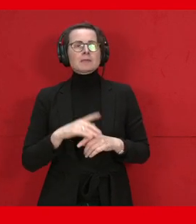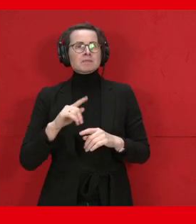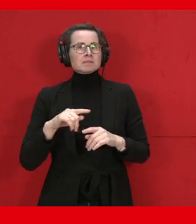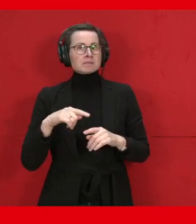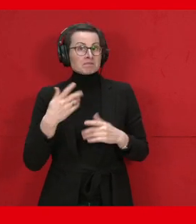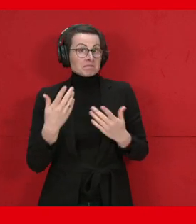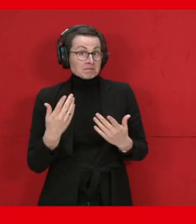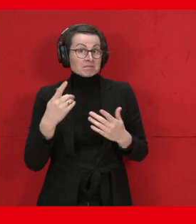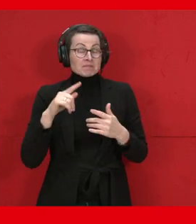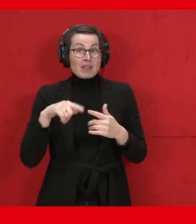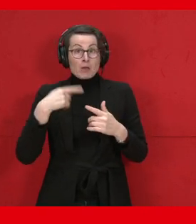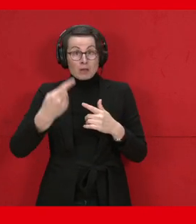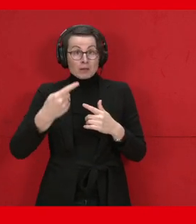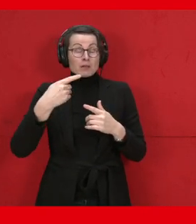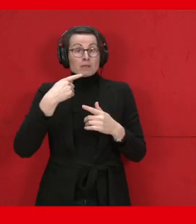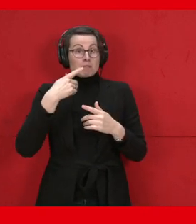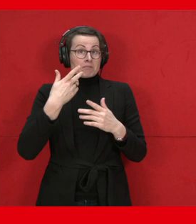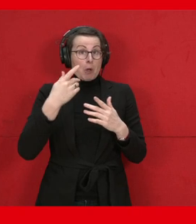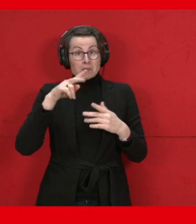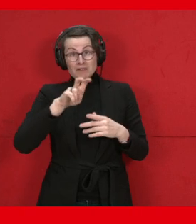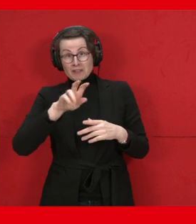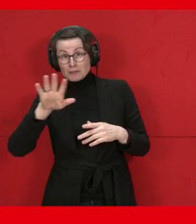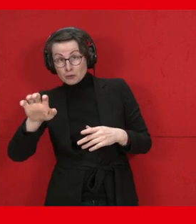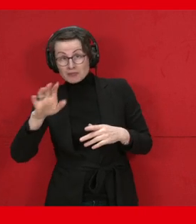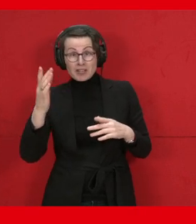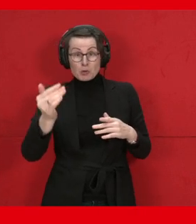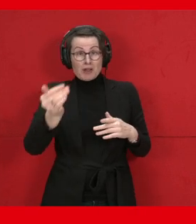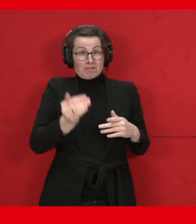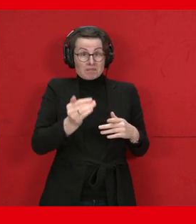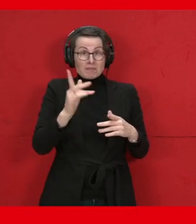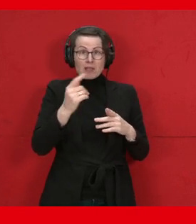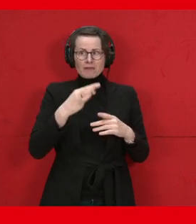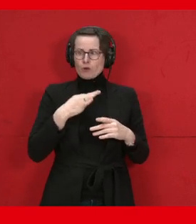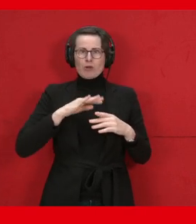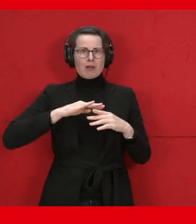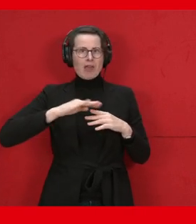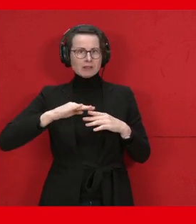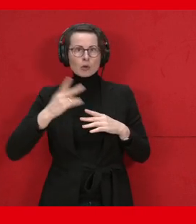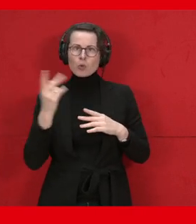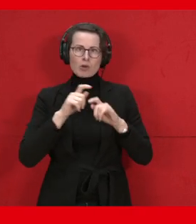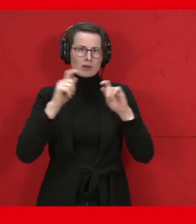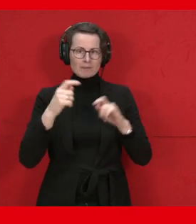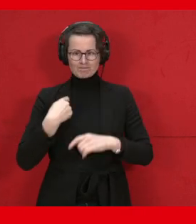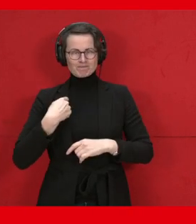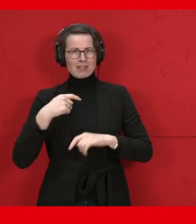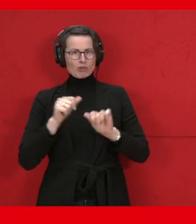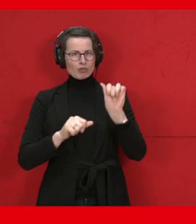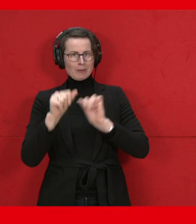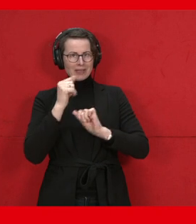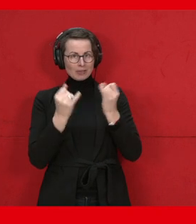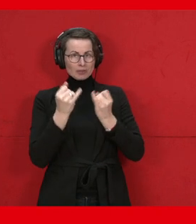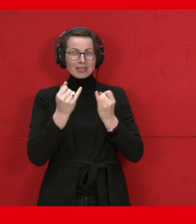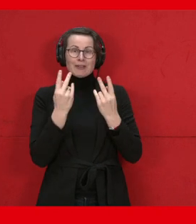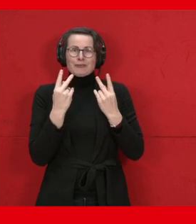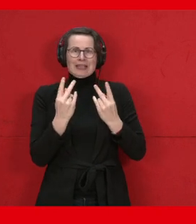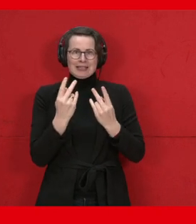Reihen auch schließen bei Net Zero in 2050, sowohl für Länder als auch für Unternehmen. Und ich glaube, die Chemieindustrie ist eine Schlüsselindustrie. Sie